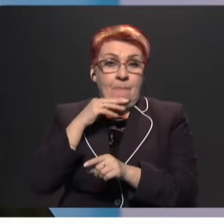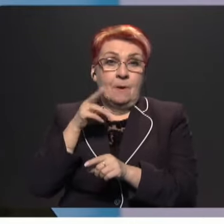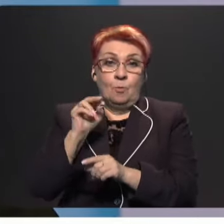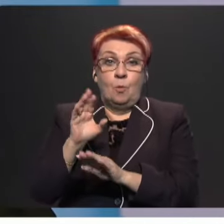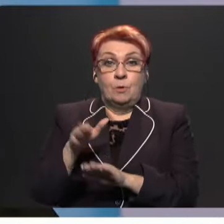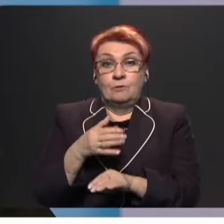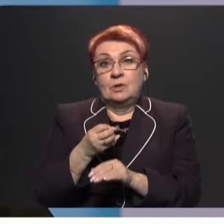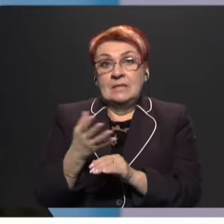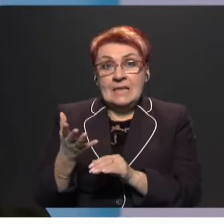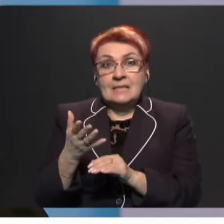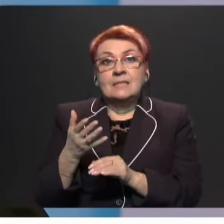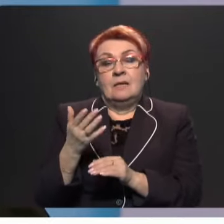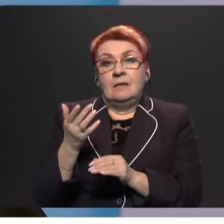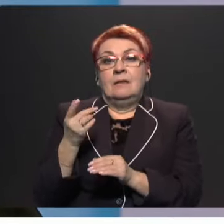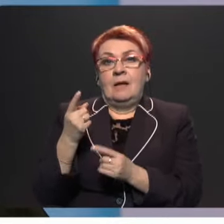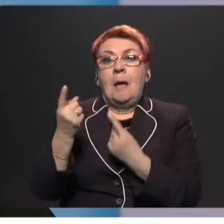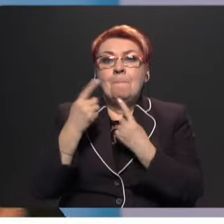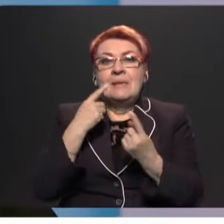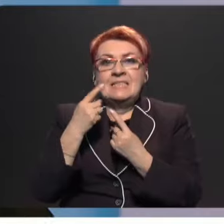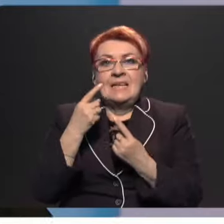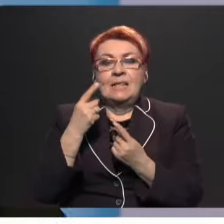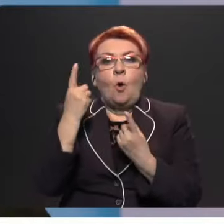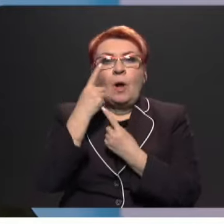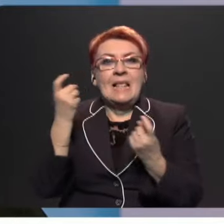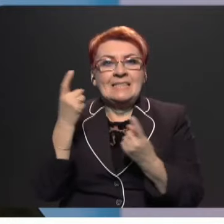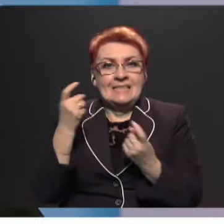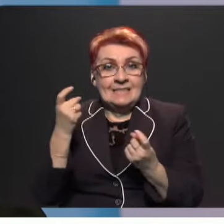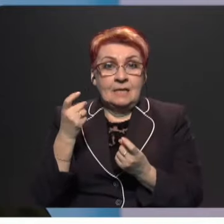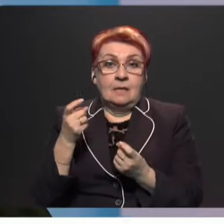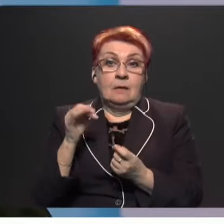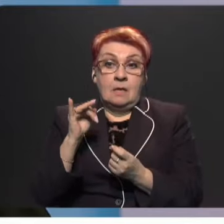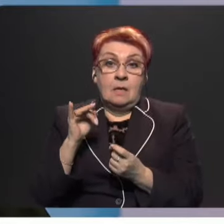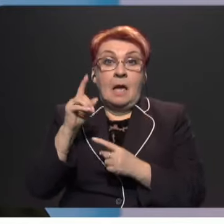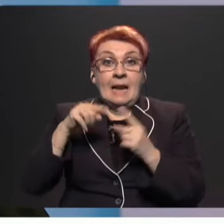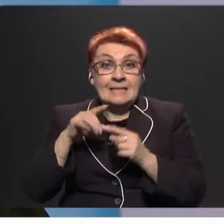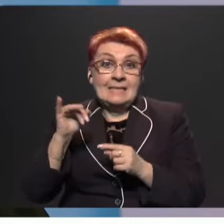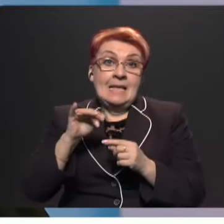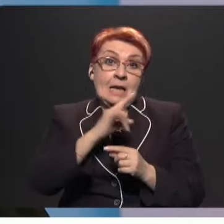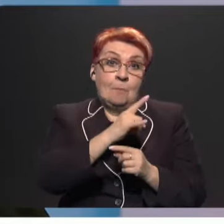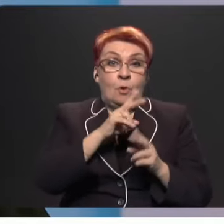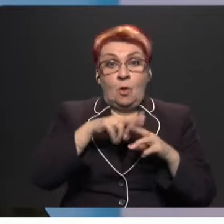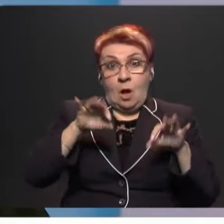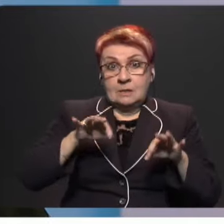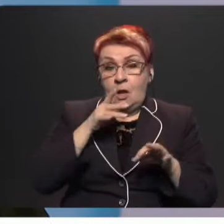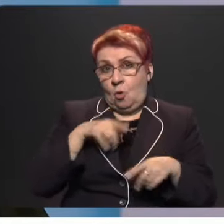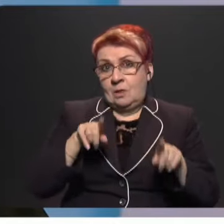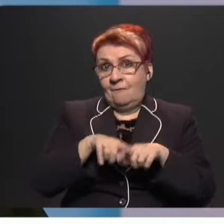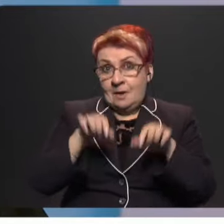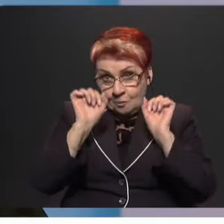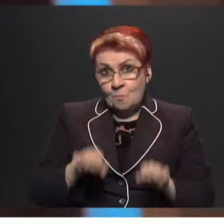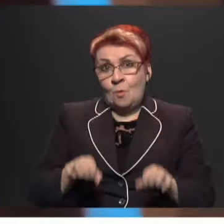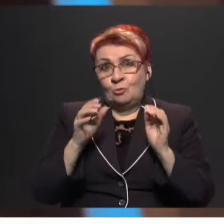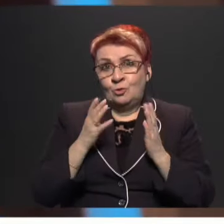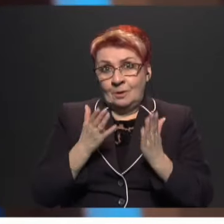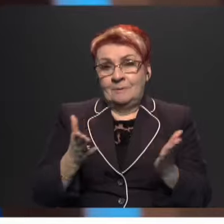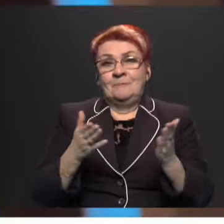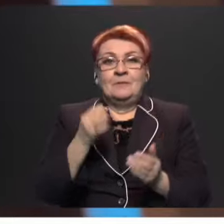прошествии нескольких огласительных бесед можно крестить и родителей, и ребенка одновременно. Спасибо вам большое за